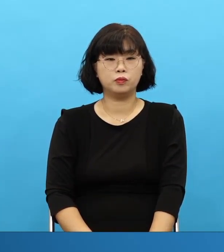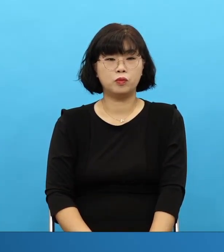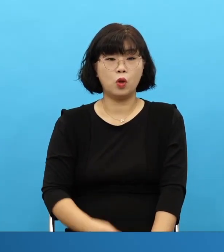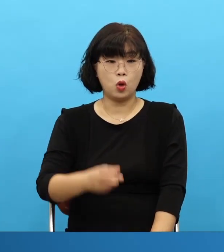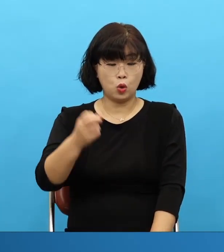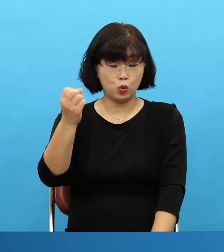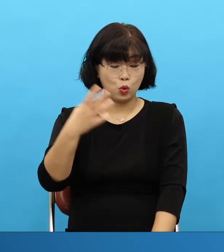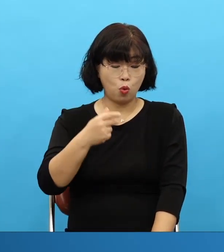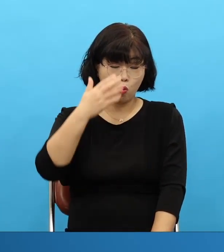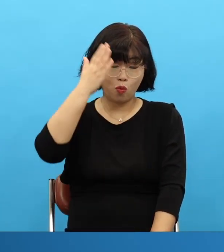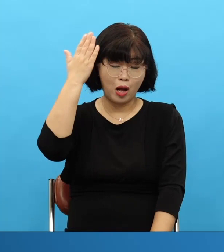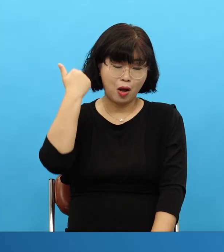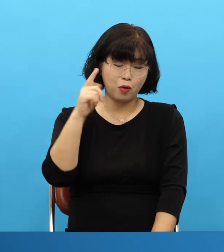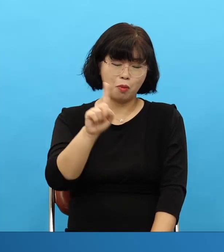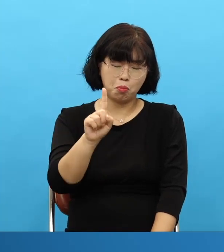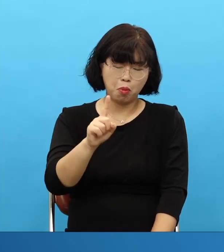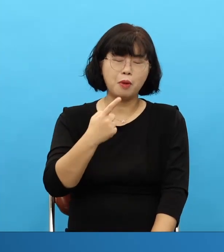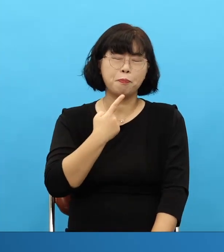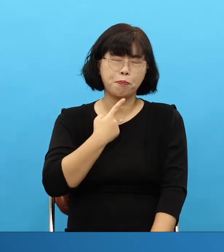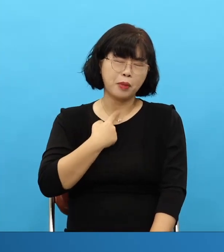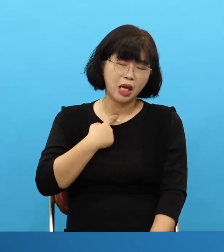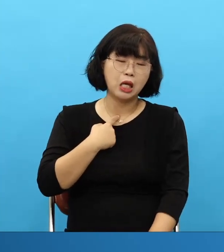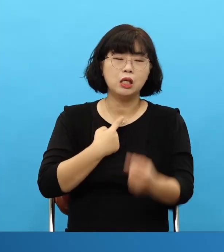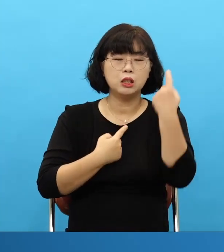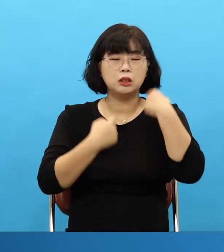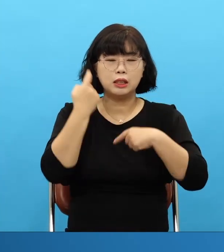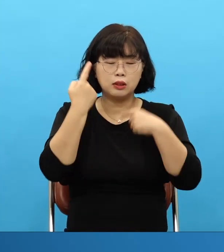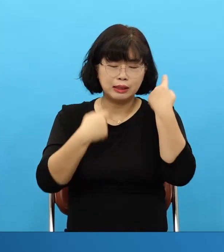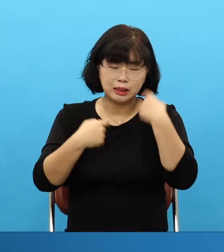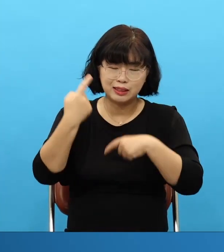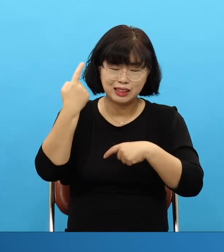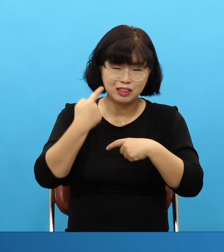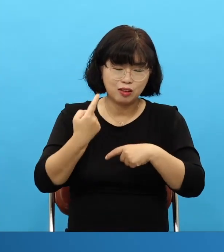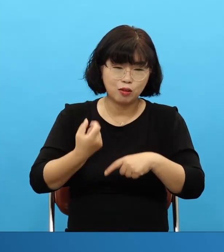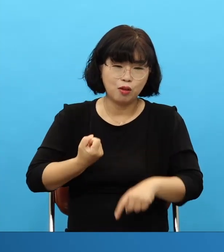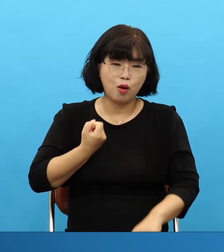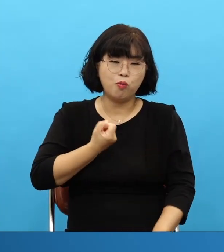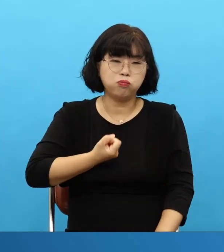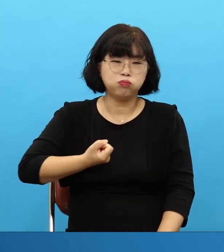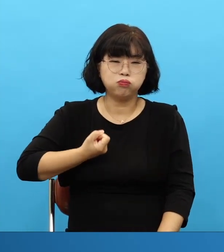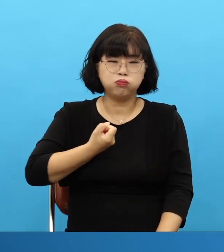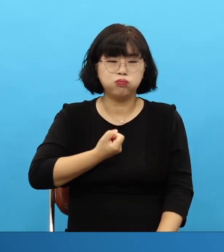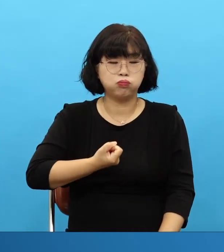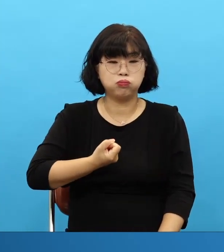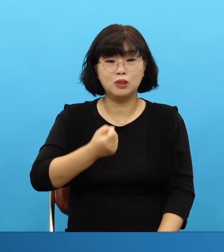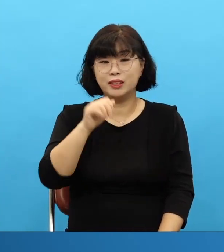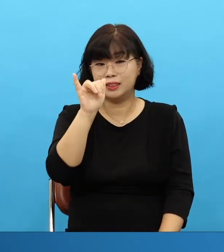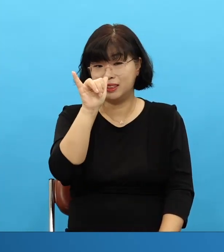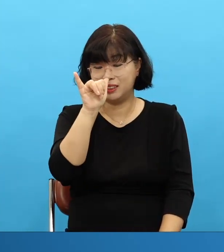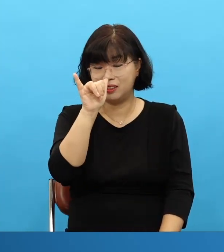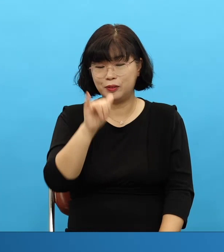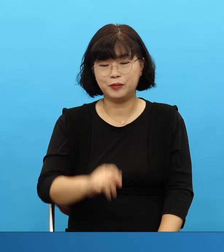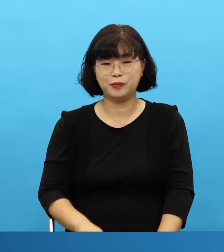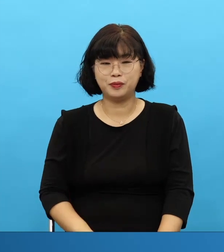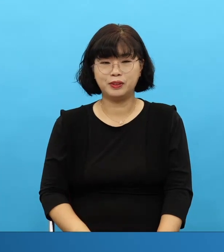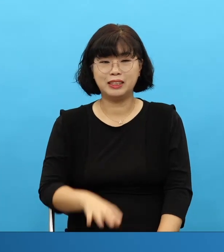상처를 더 가지고 있고요. And perhaps you can even hold on to it, cling on to it as our scar. 요 창세기 3장, 6장,